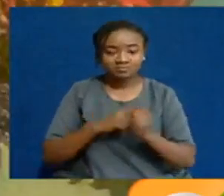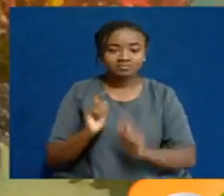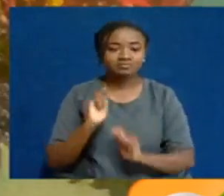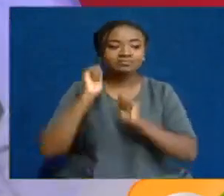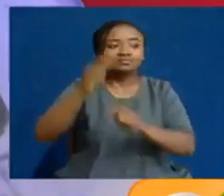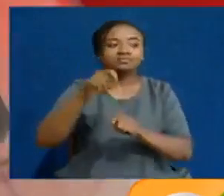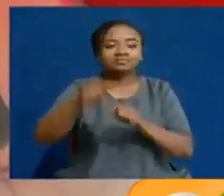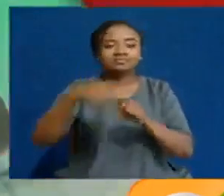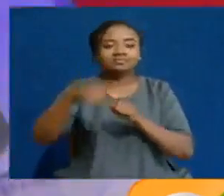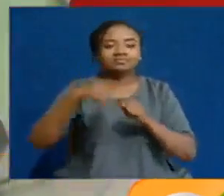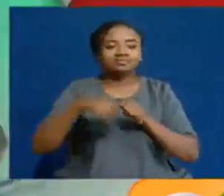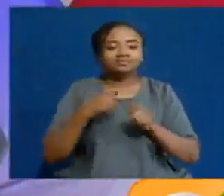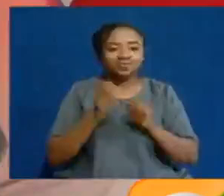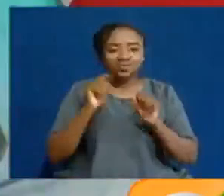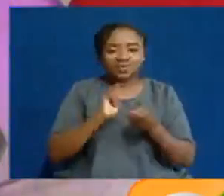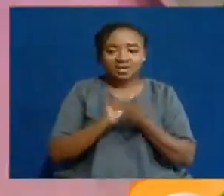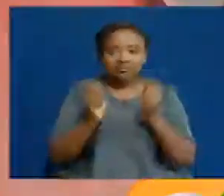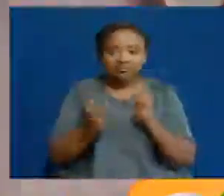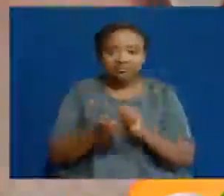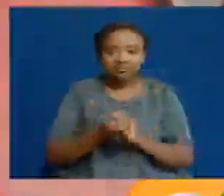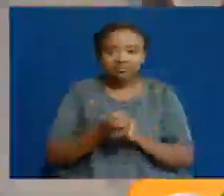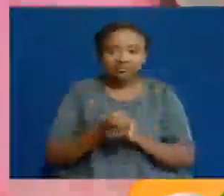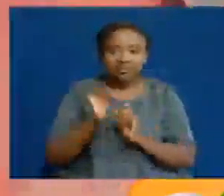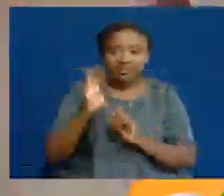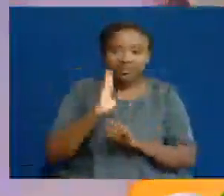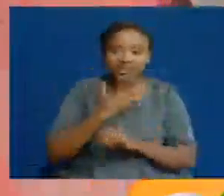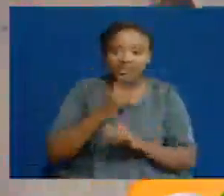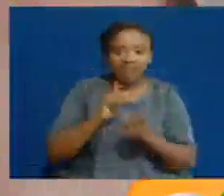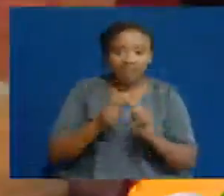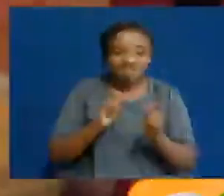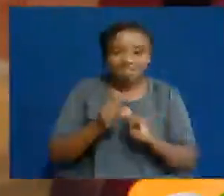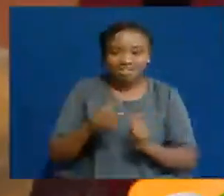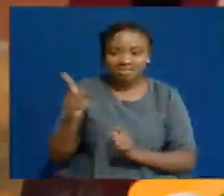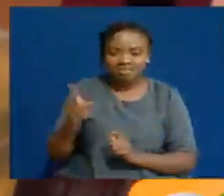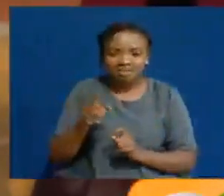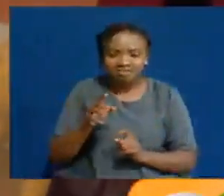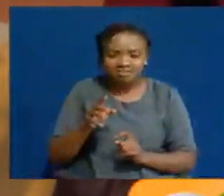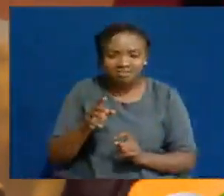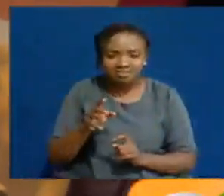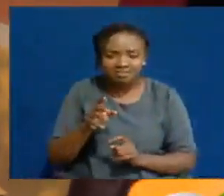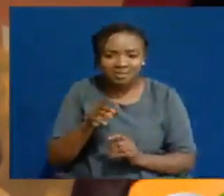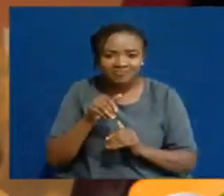uwezo wa kubadilisha rangi kwa samaki. Zikiona hizo rangi zikibadilisha,